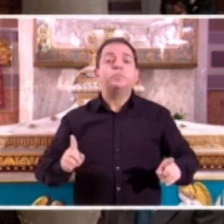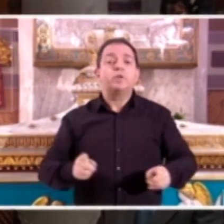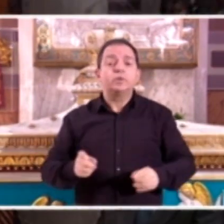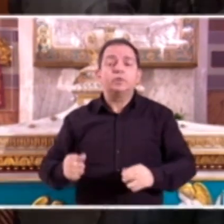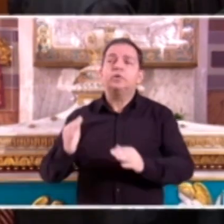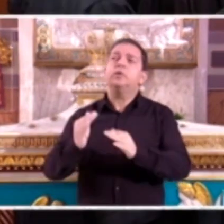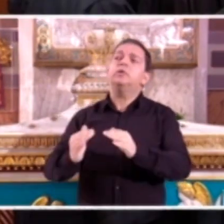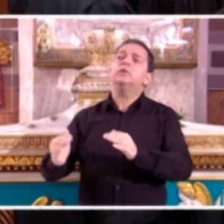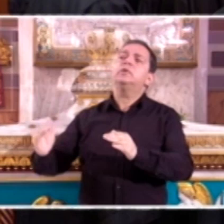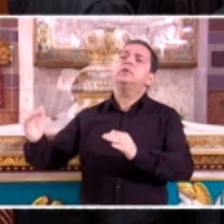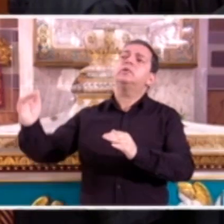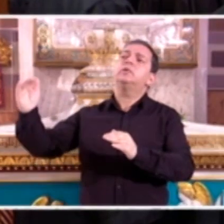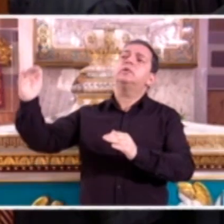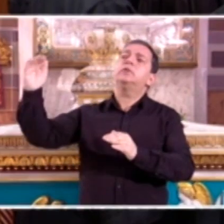δεϊθόμεν.